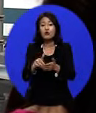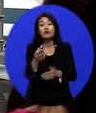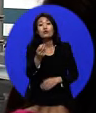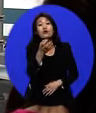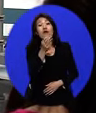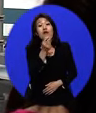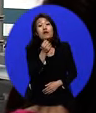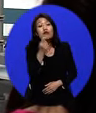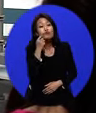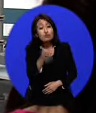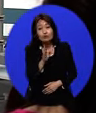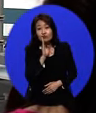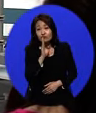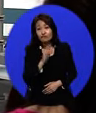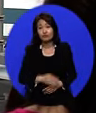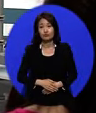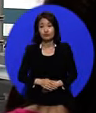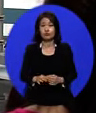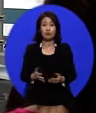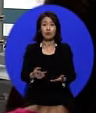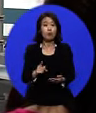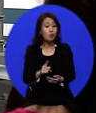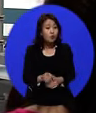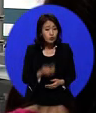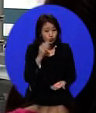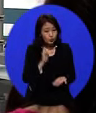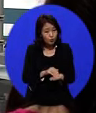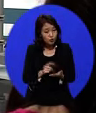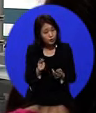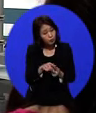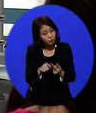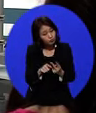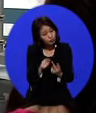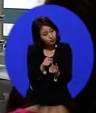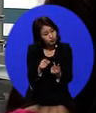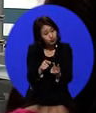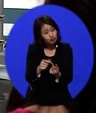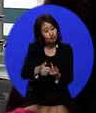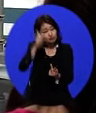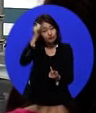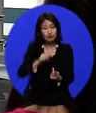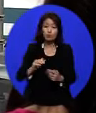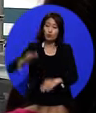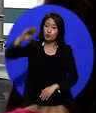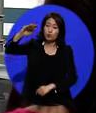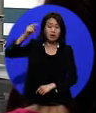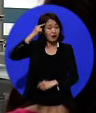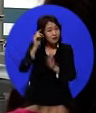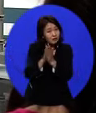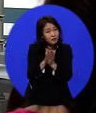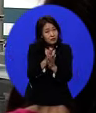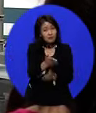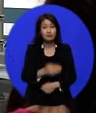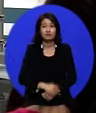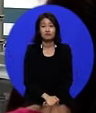뽑아봐. 그러면 뭘로 할 거예요? 그럼 이거 둘 중에 그래 이게 낫네. 그럼 높이는 알아서 해.